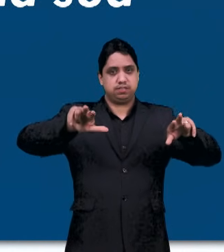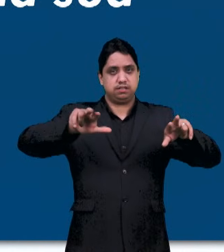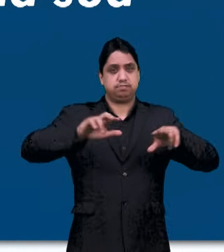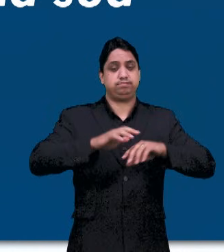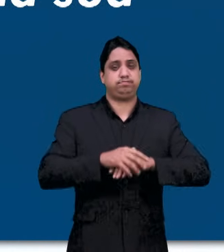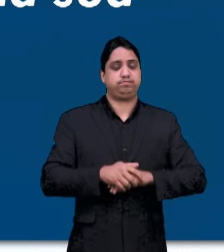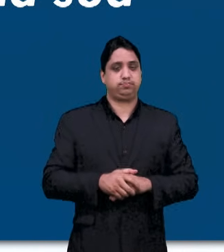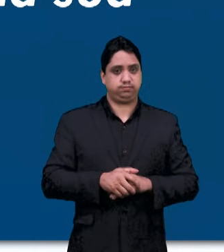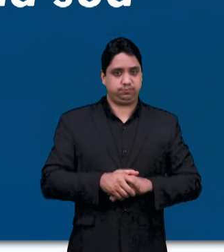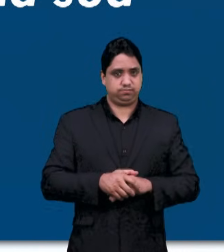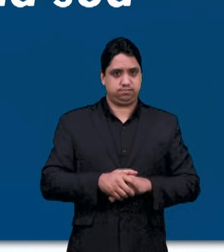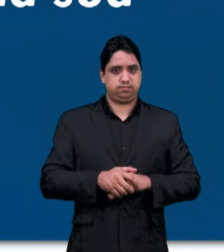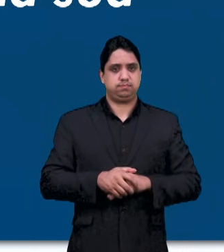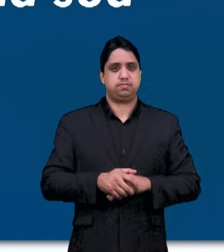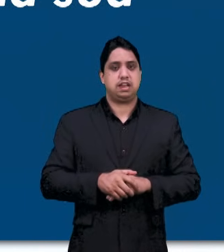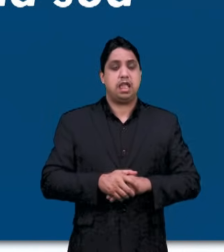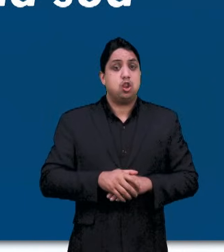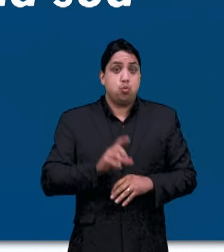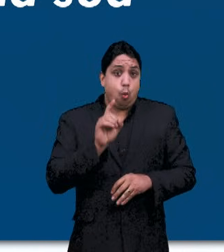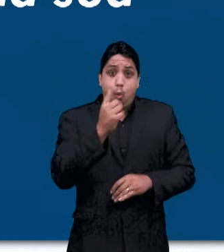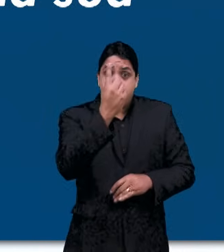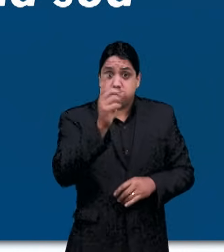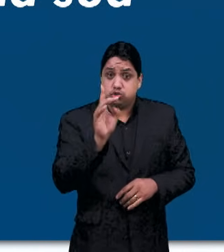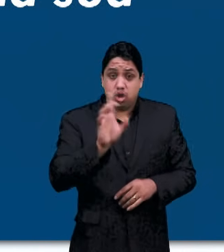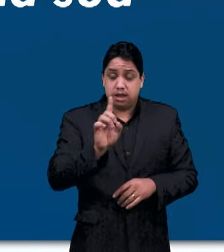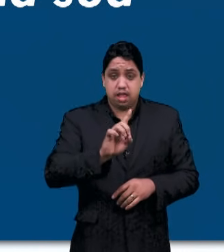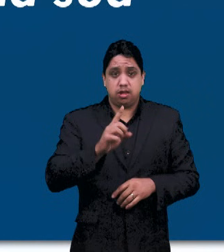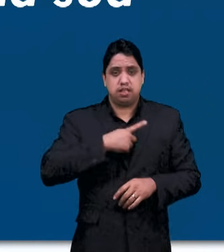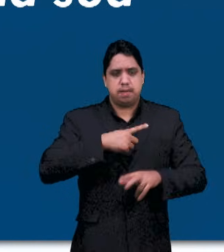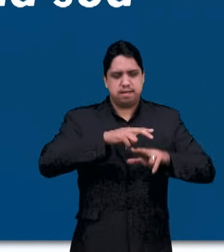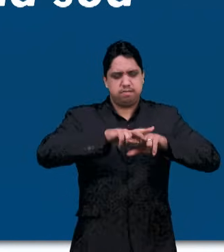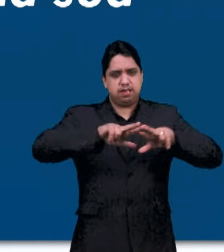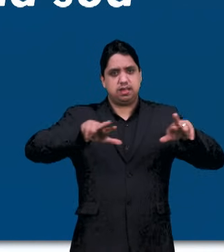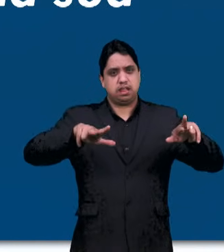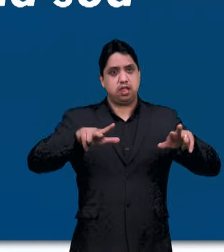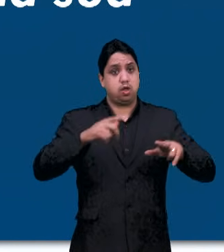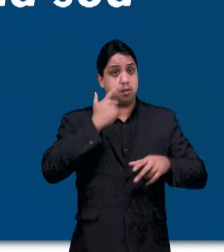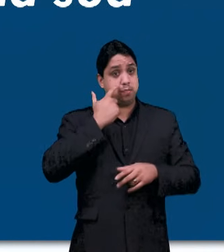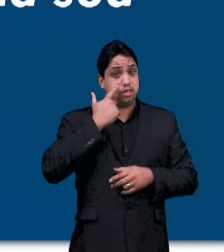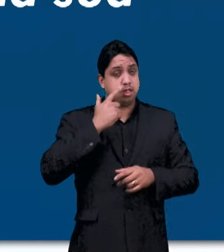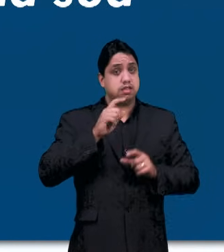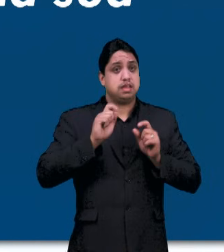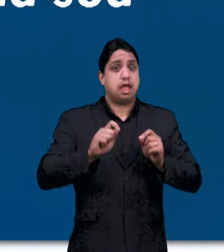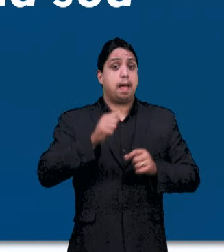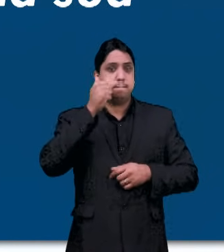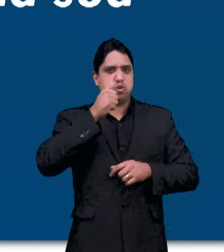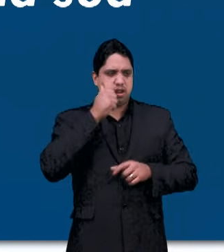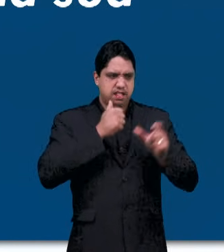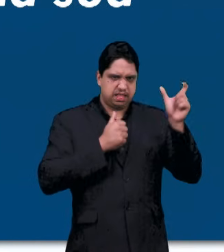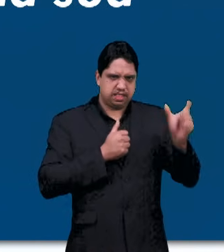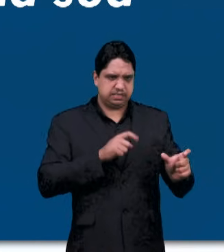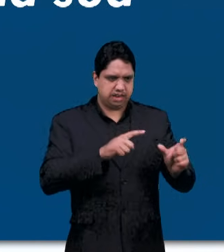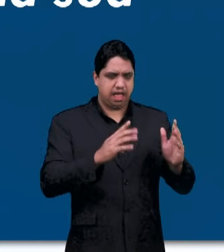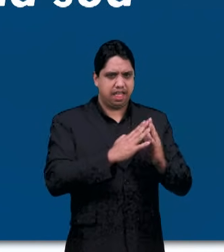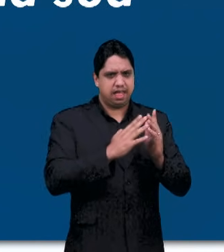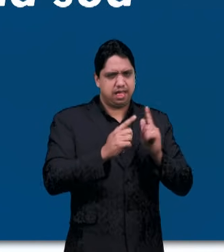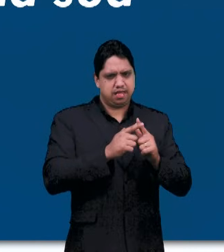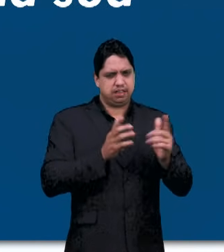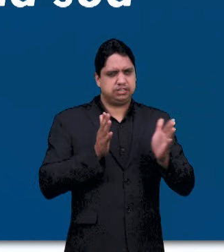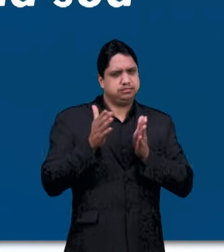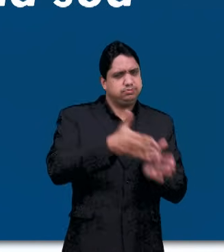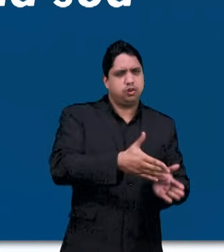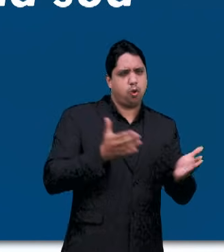services, apparence et des perles. Mais voyez bien ici le détail. Cette femme, cette église